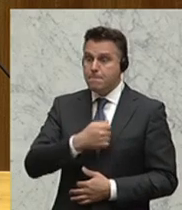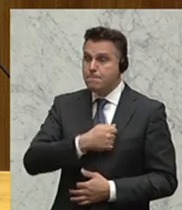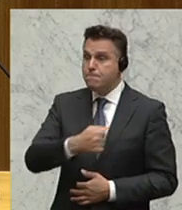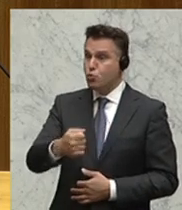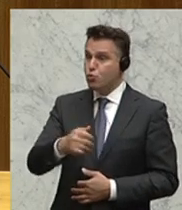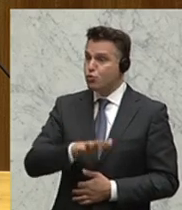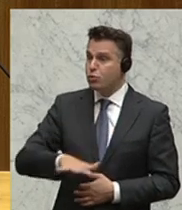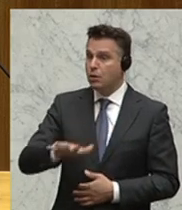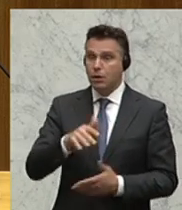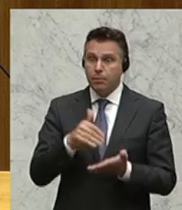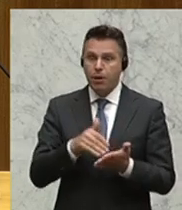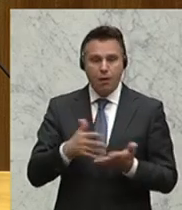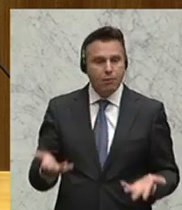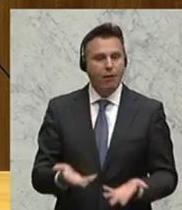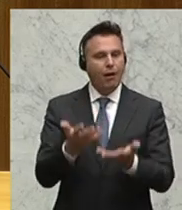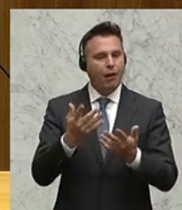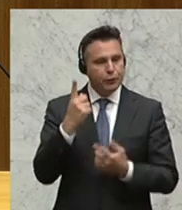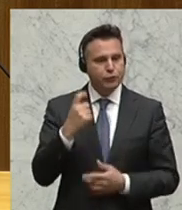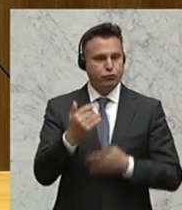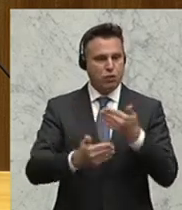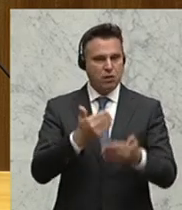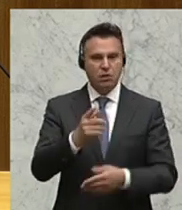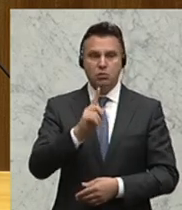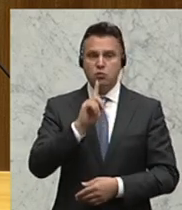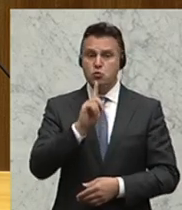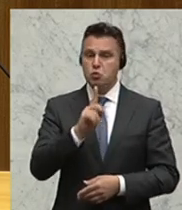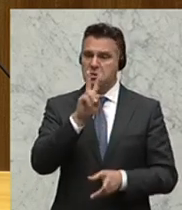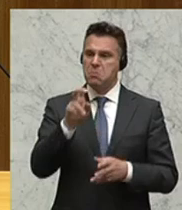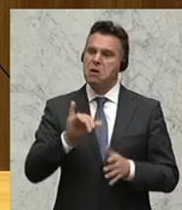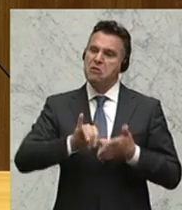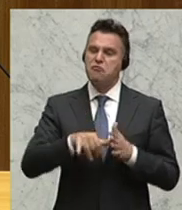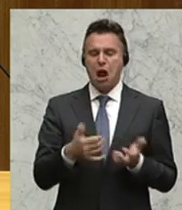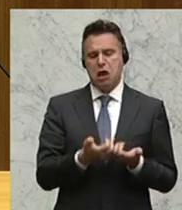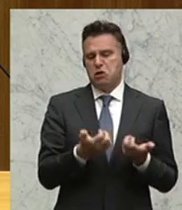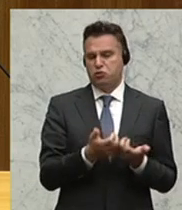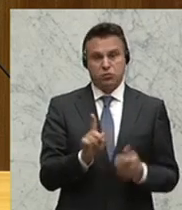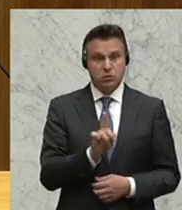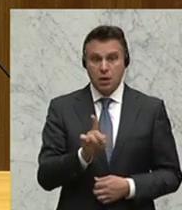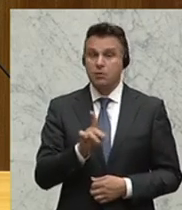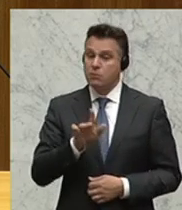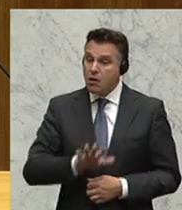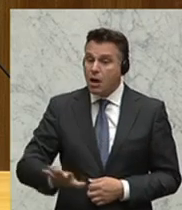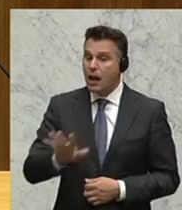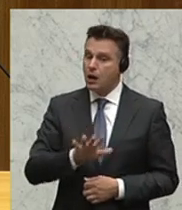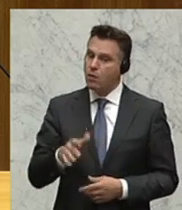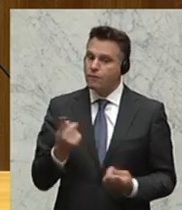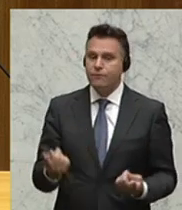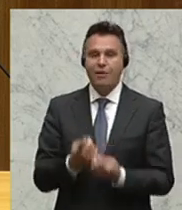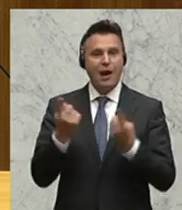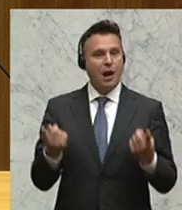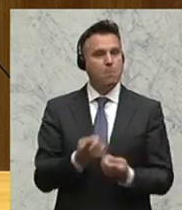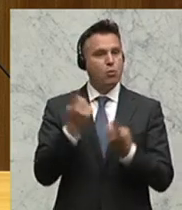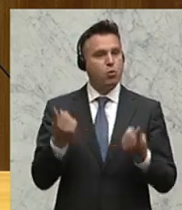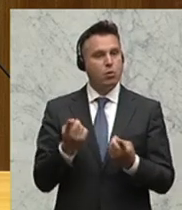einhaucht. Daher geht es um weit mehr als Weinproduktion, sondern es geht darum, dass eine Region einen Impuls bekommt